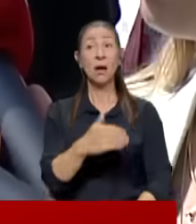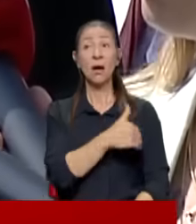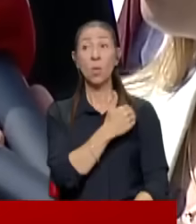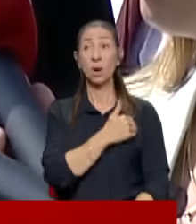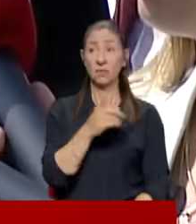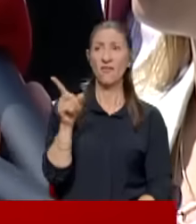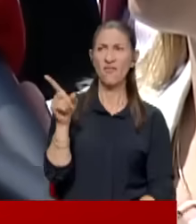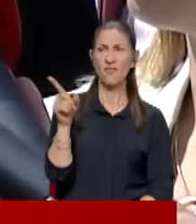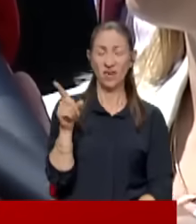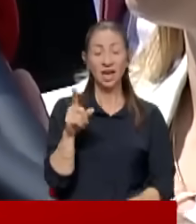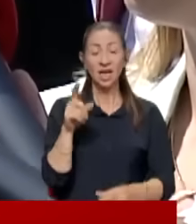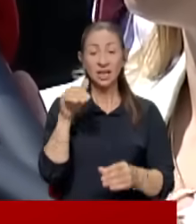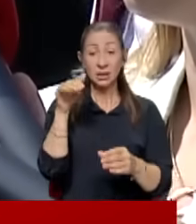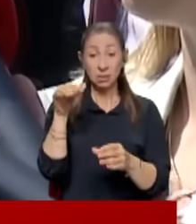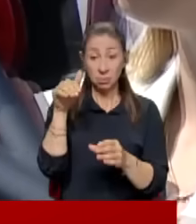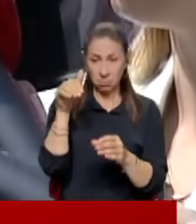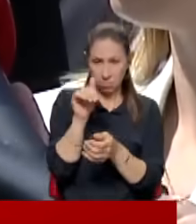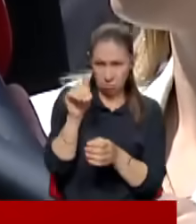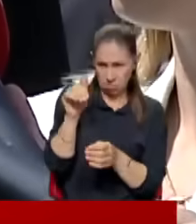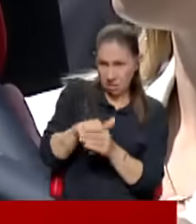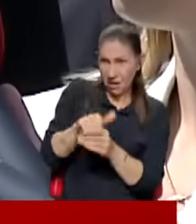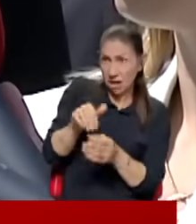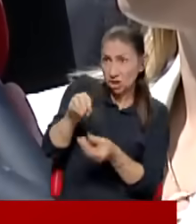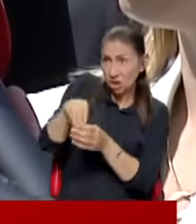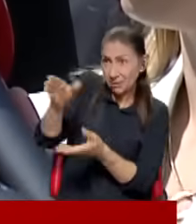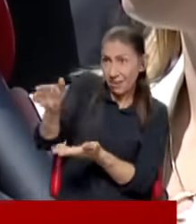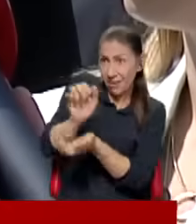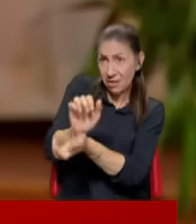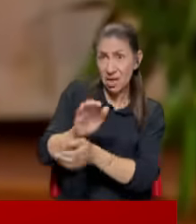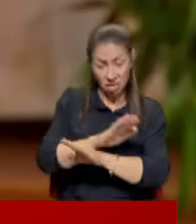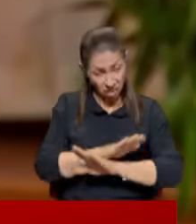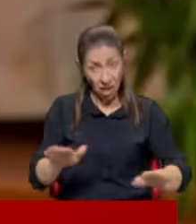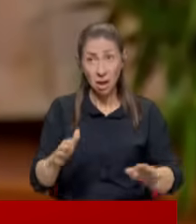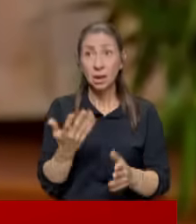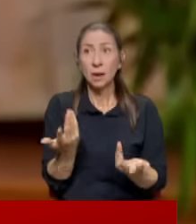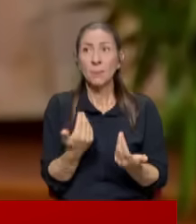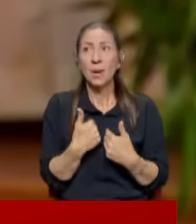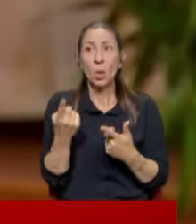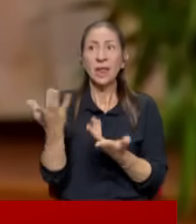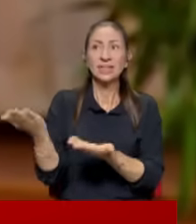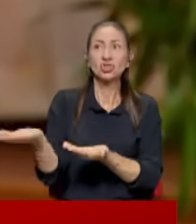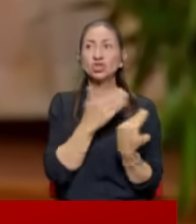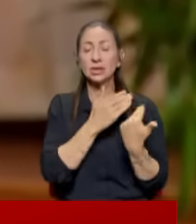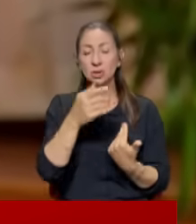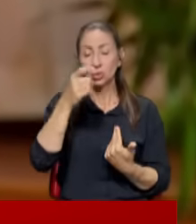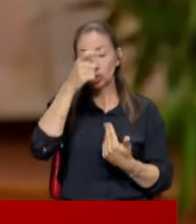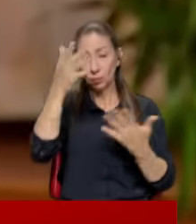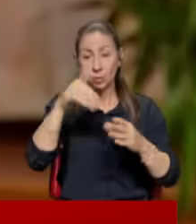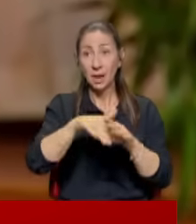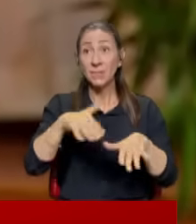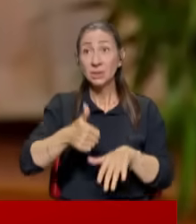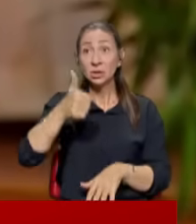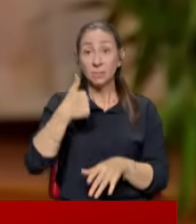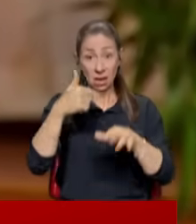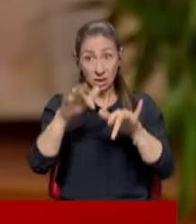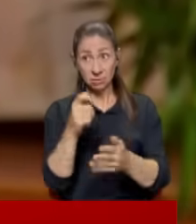Avukatlar içeride, seçilen milletvekili içeride. Yeter ya. Yeter artık ya. Yani ben nasıl onu oradan çıkaracak? Türkiye Büyük Millet Meclisi Başkanı